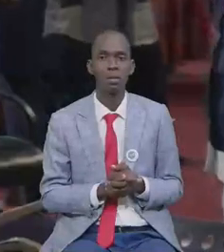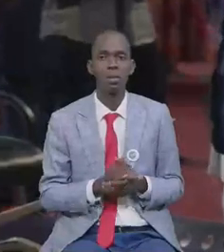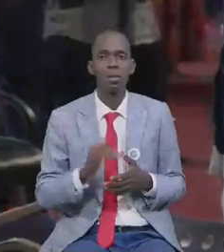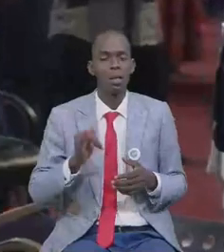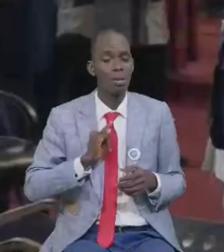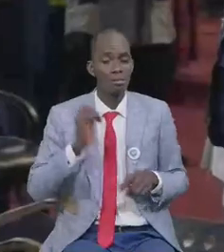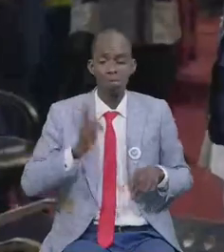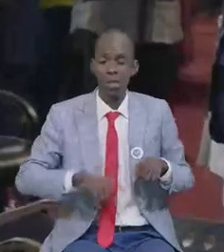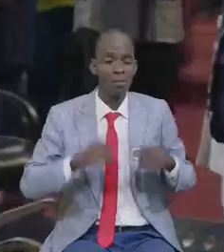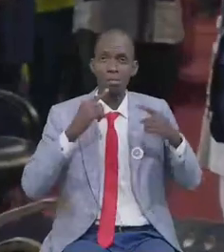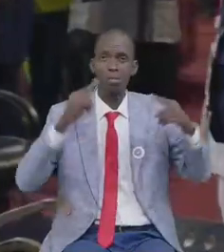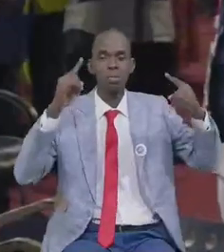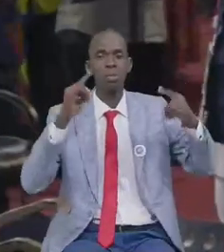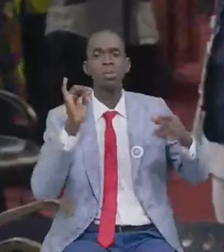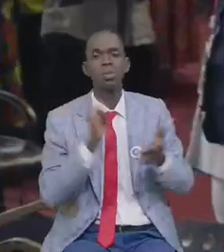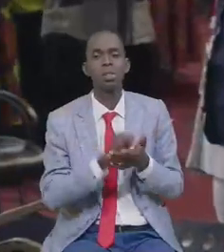Je ne peux jamais réussir.